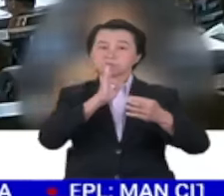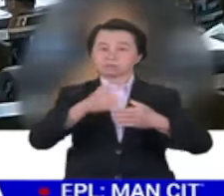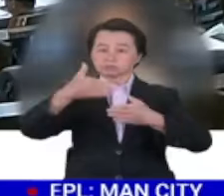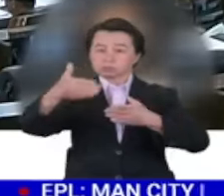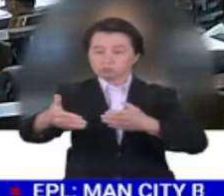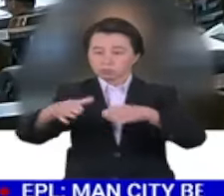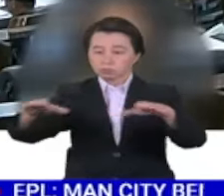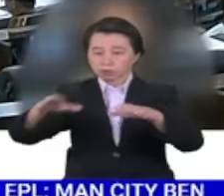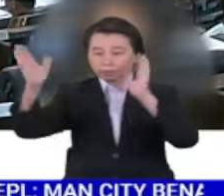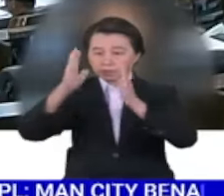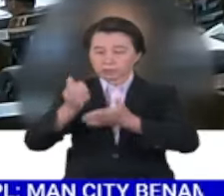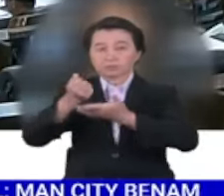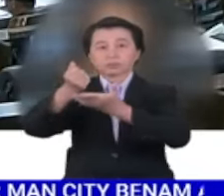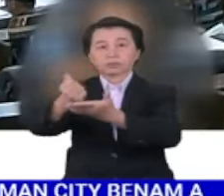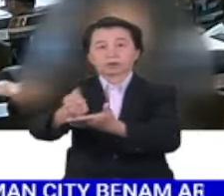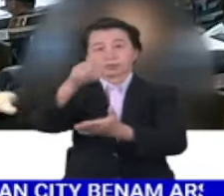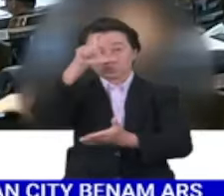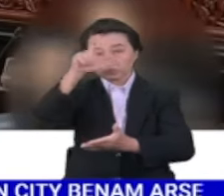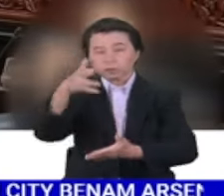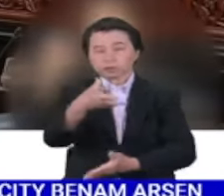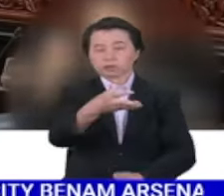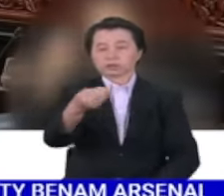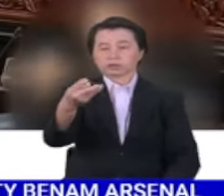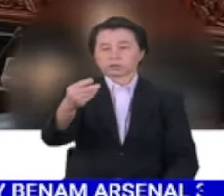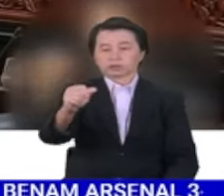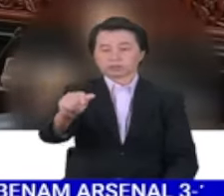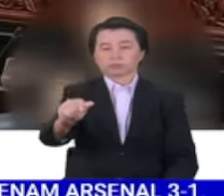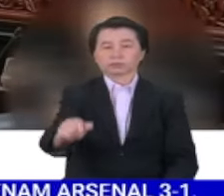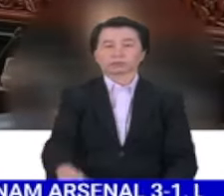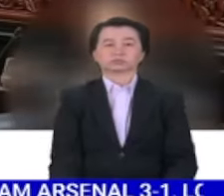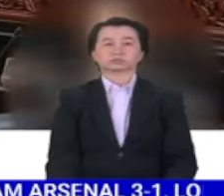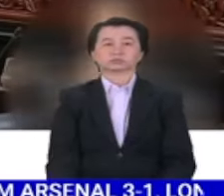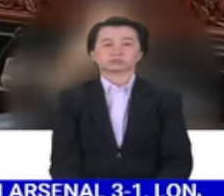diambil Malaysia dalam membantu Turki dan serial